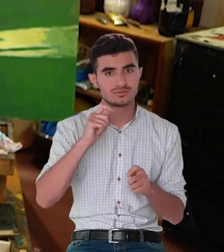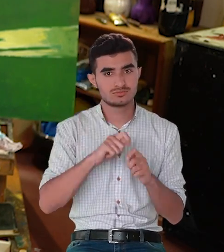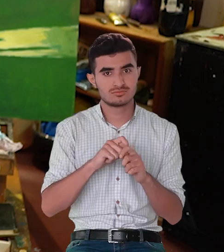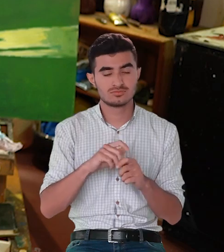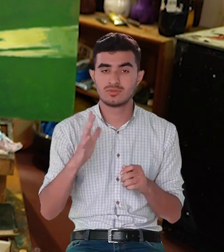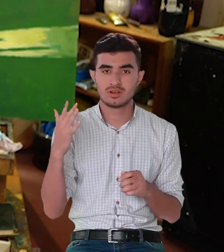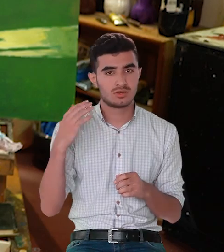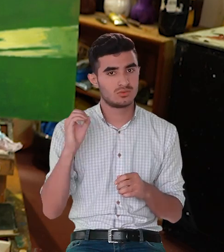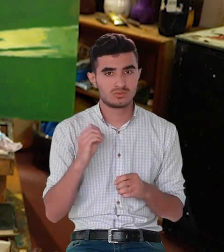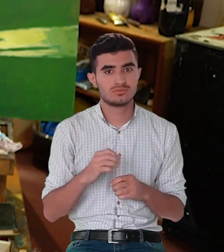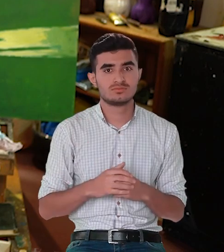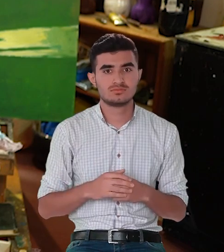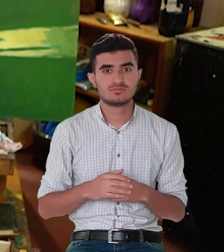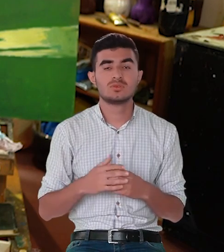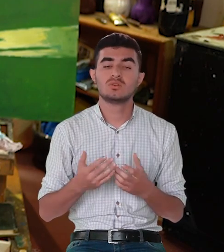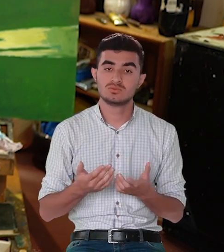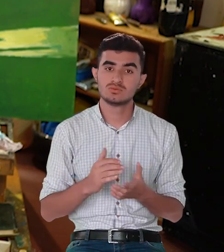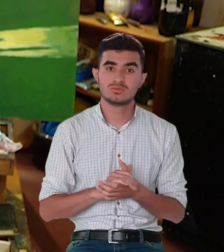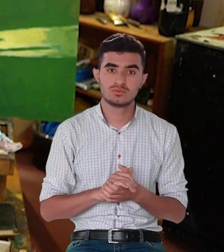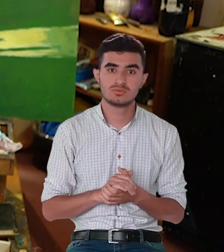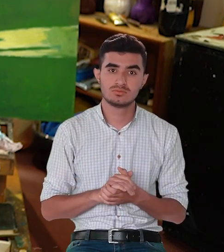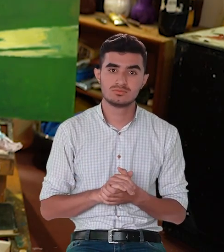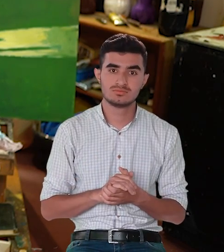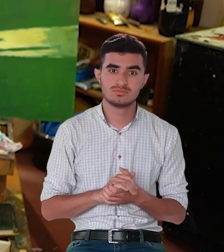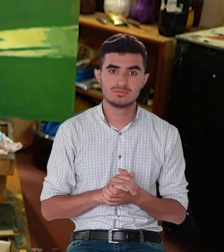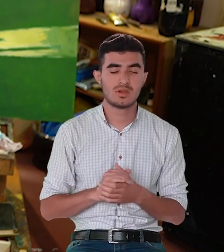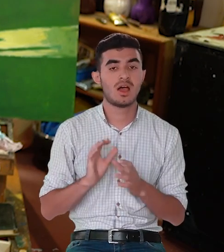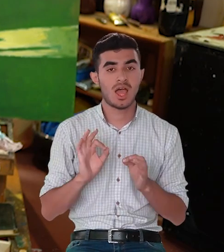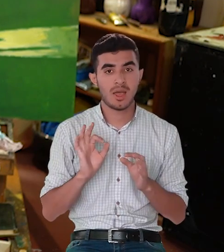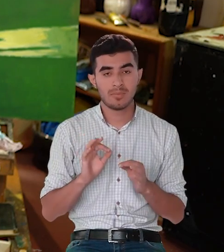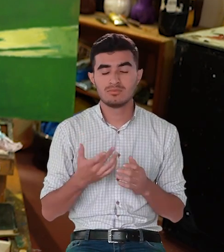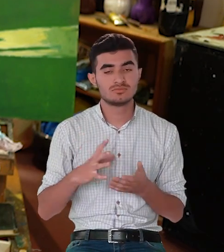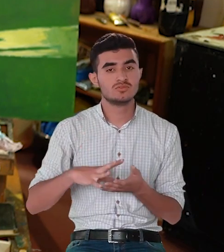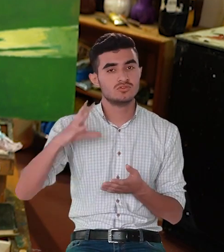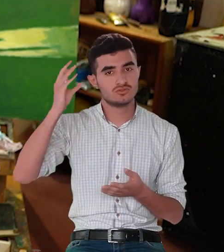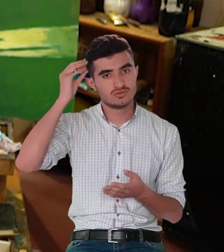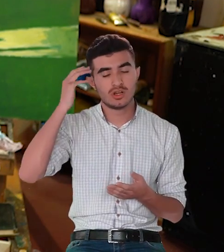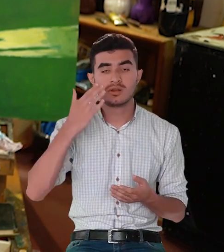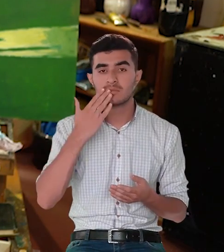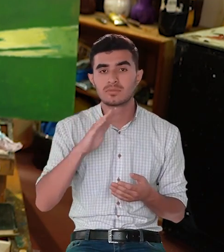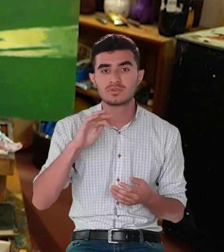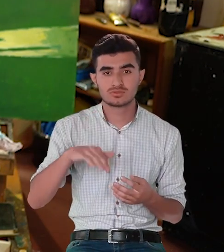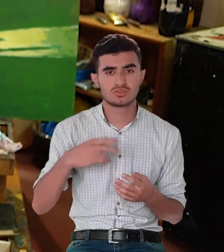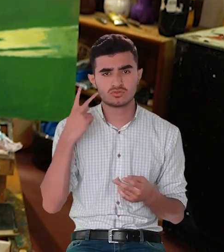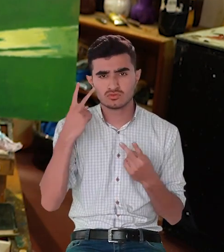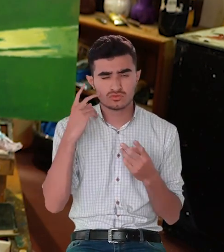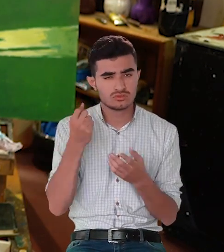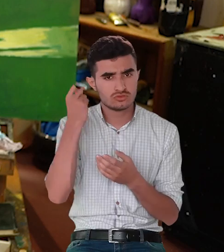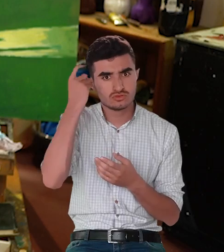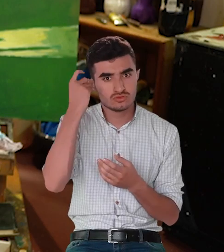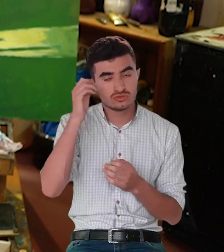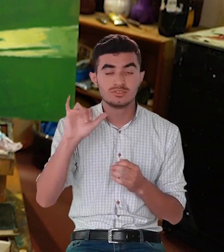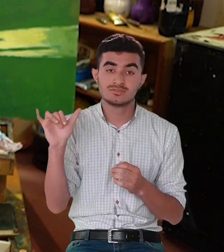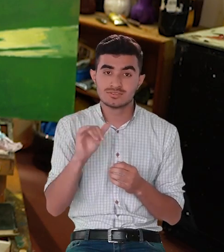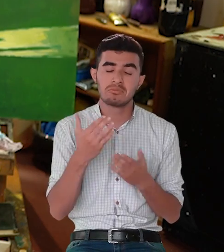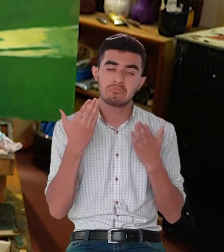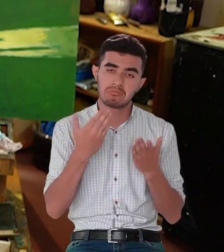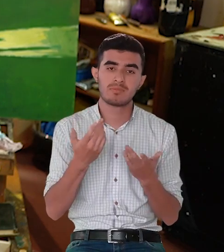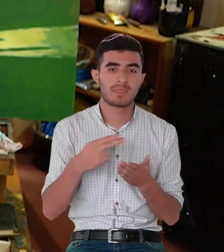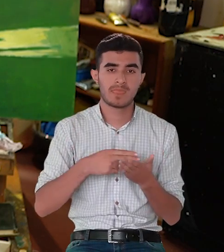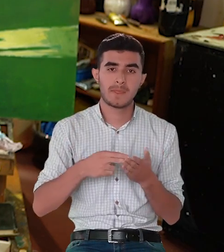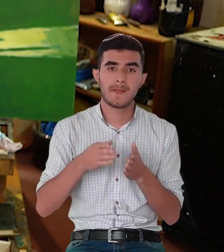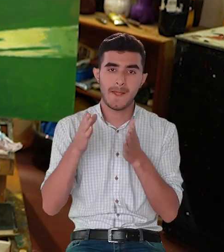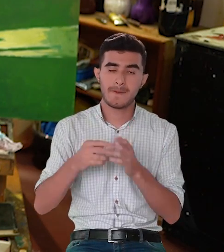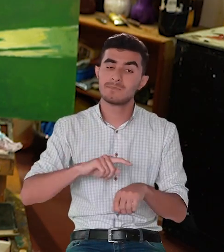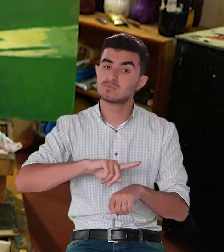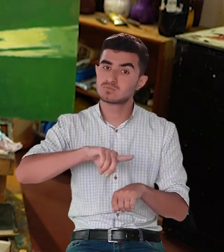میں اس کے سموں میں آگ پہ اچھی سی قسم کھائی ہے، تو بتا پھر وہ اور کیا ہو سکتا ہے، کسی اور